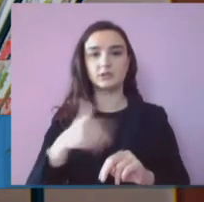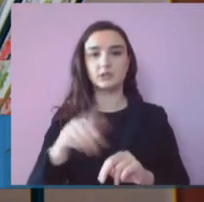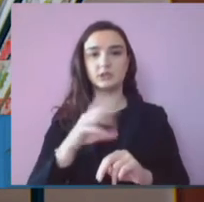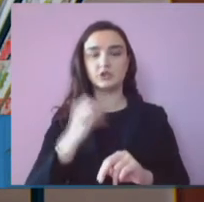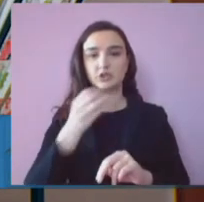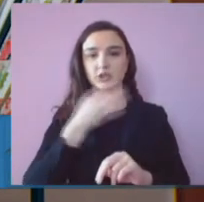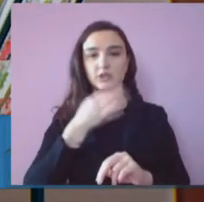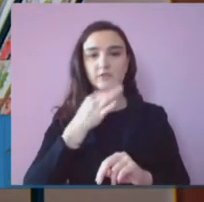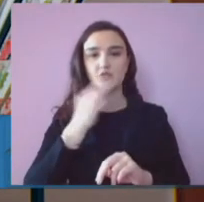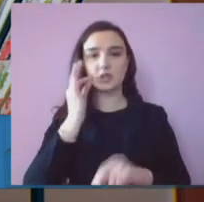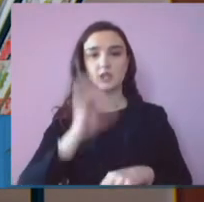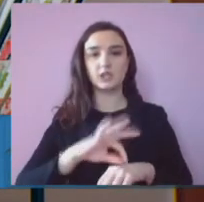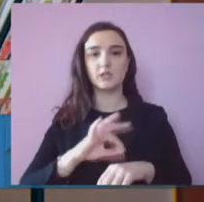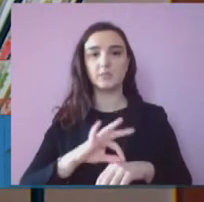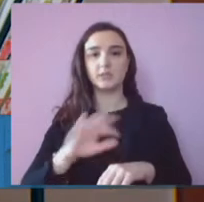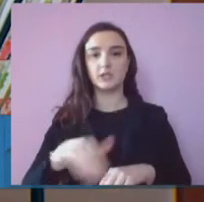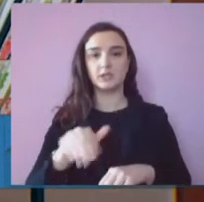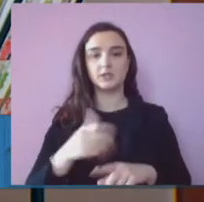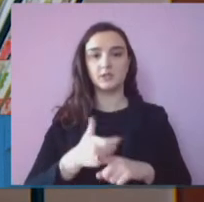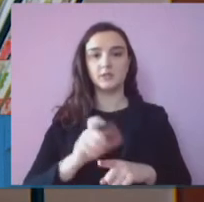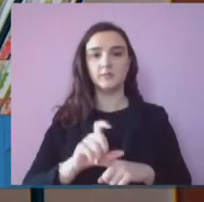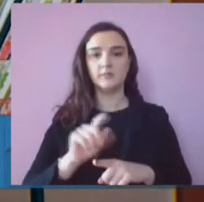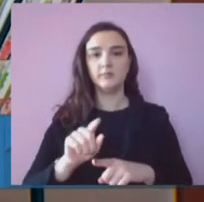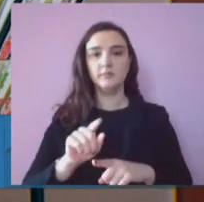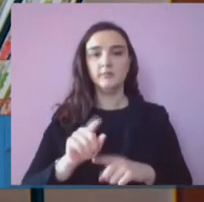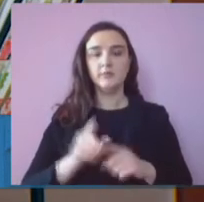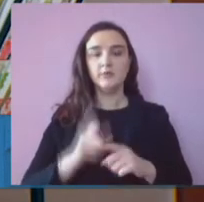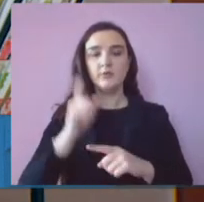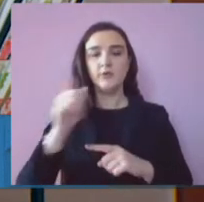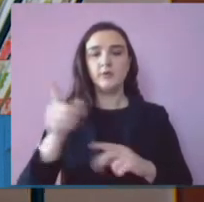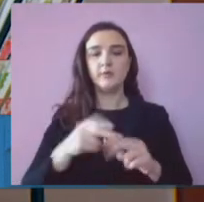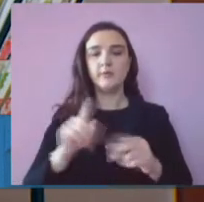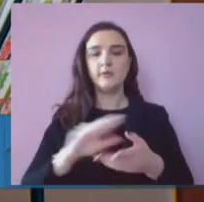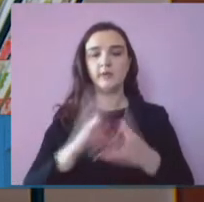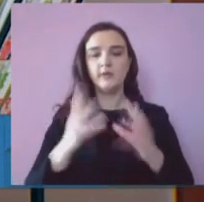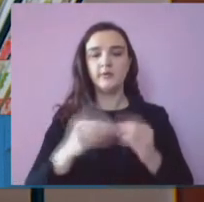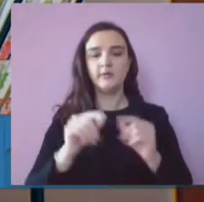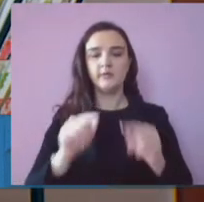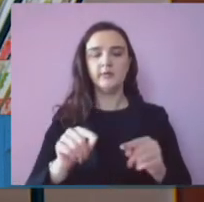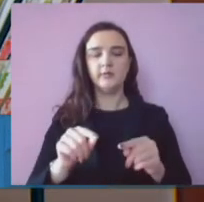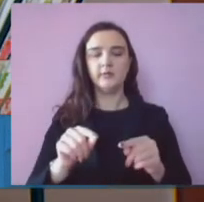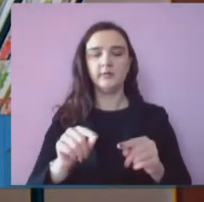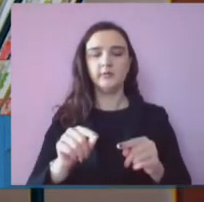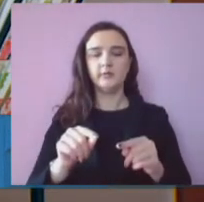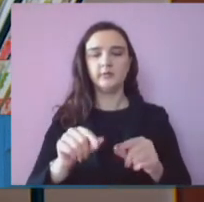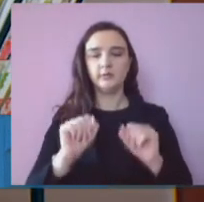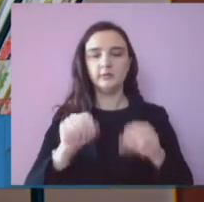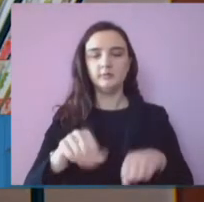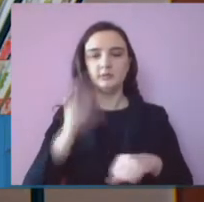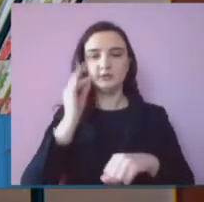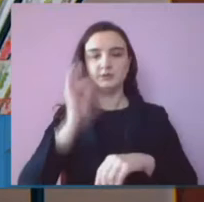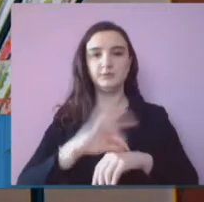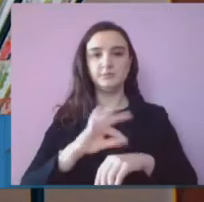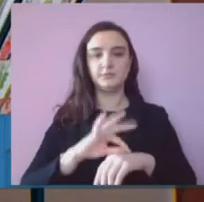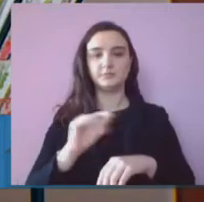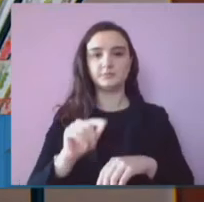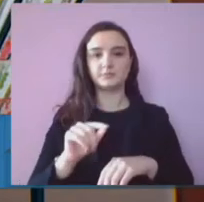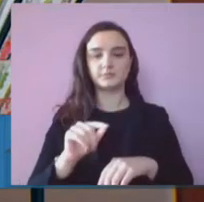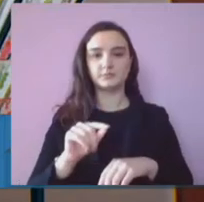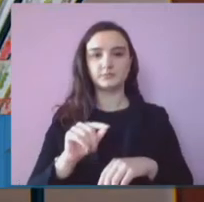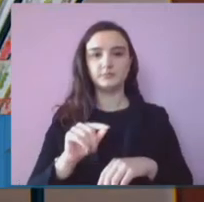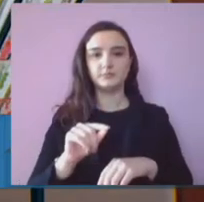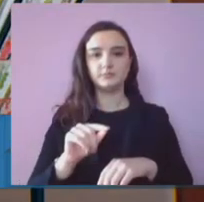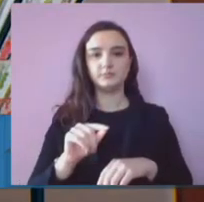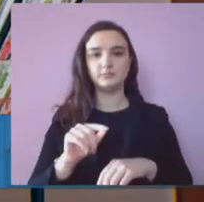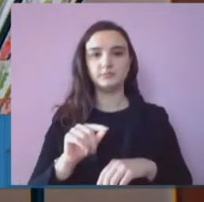შაქრიანი დიაბეტი არ არის ძალიან შორს წასული, ან საერთოდ ჯერ შეიძლება შაქრიანი დიაბეტის დიაგნოზი არც აქვს